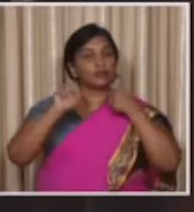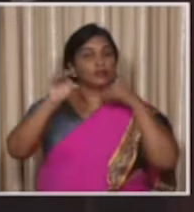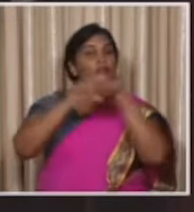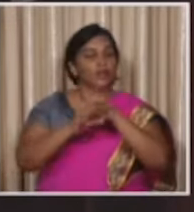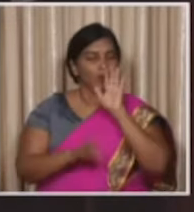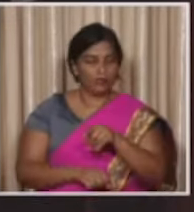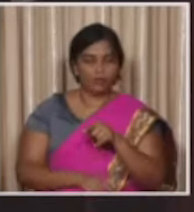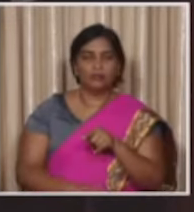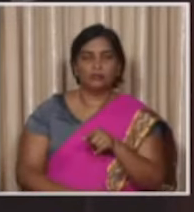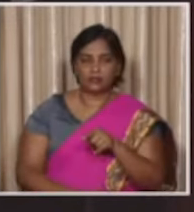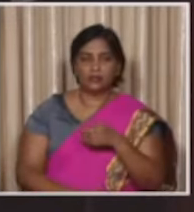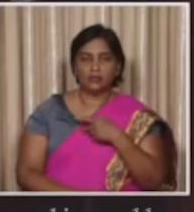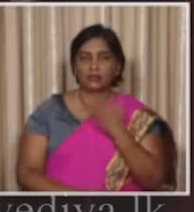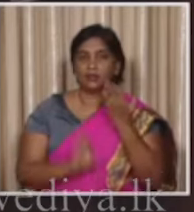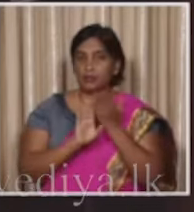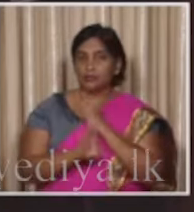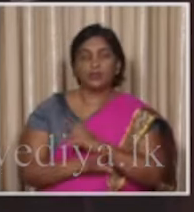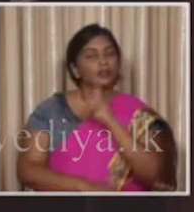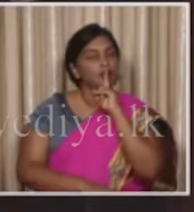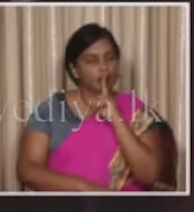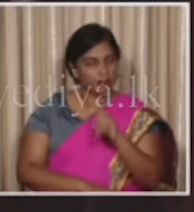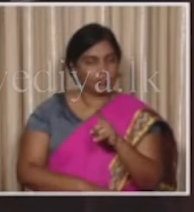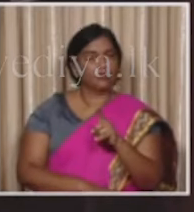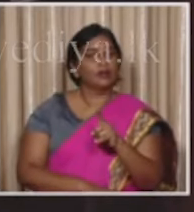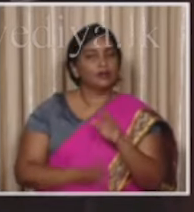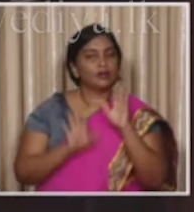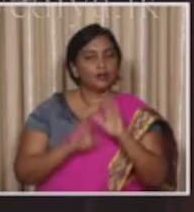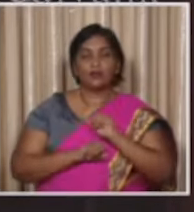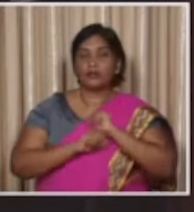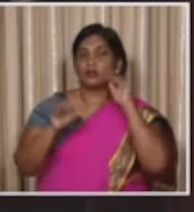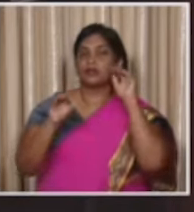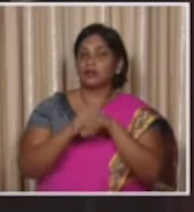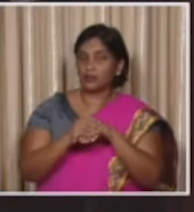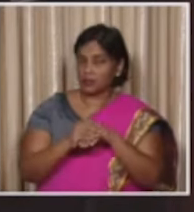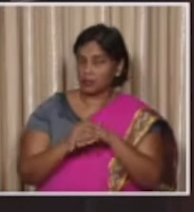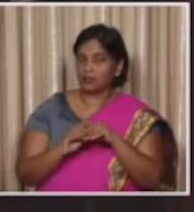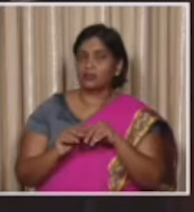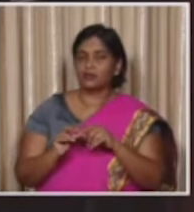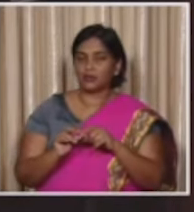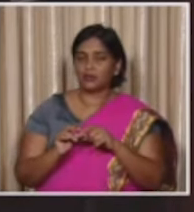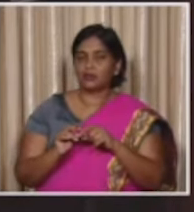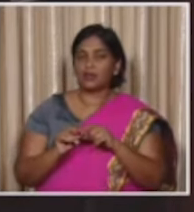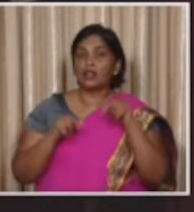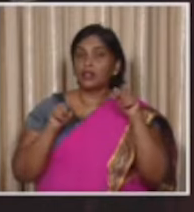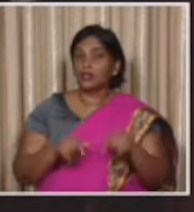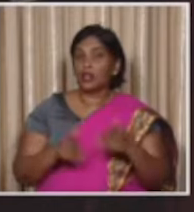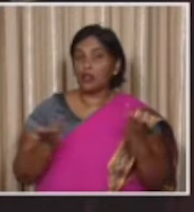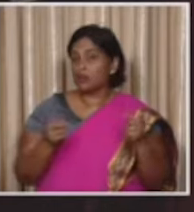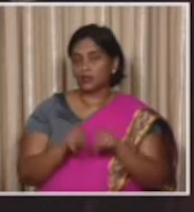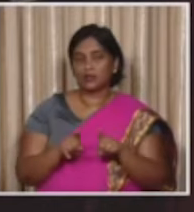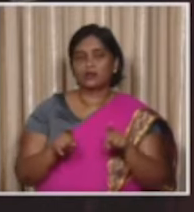ඕනේ. ඒකයි මම වේලස්සනින් කිව්වේ. නමුත් අරගලේ ඉඳලා තියෙන්නේ දැන් මොන වගේ අයද කියන